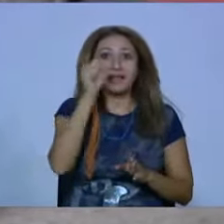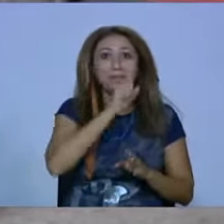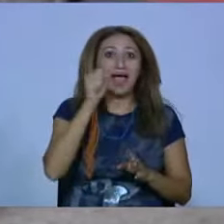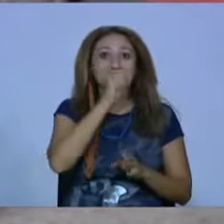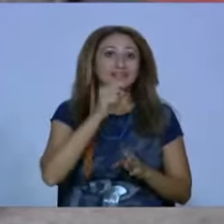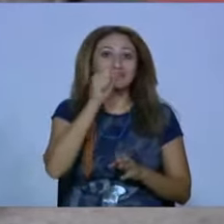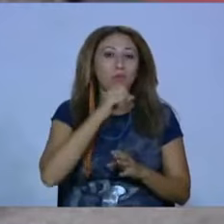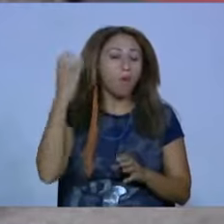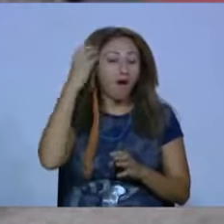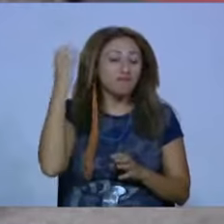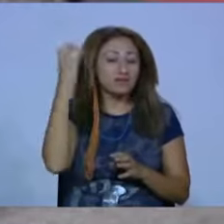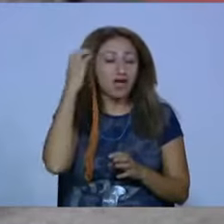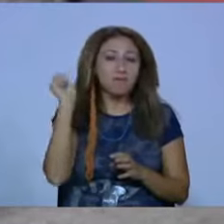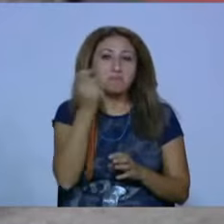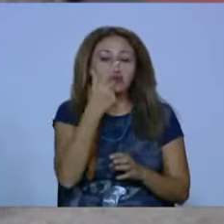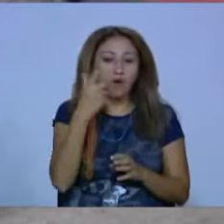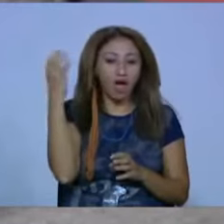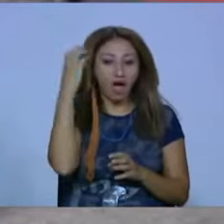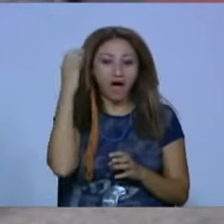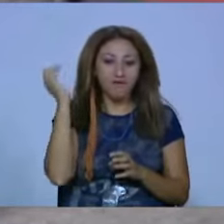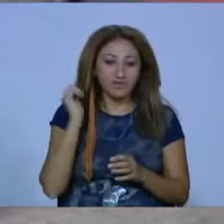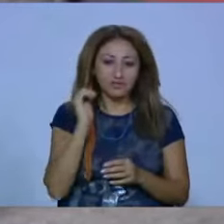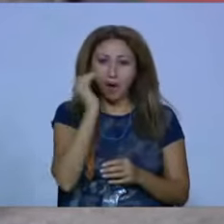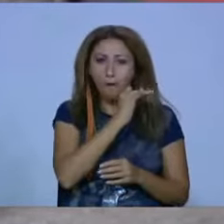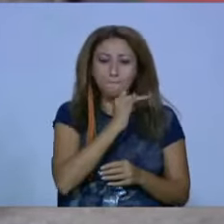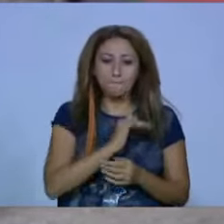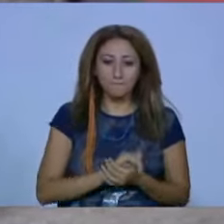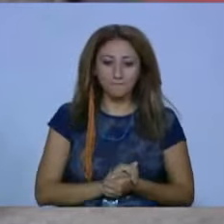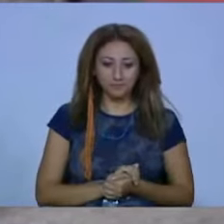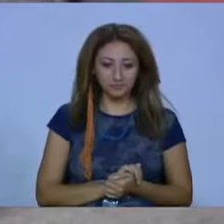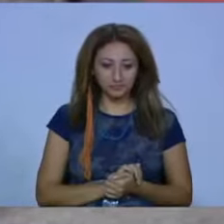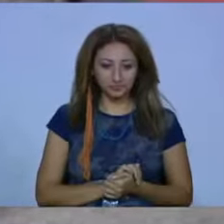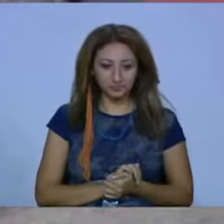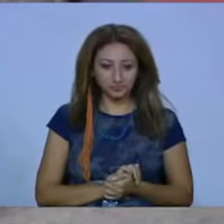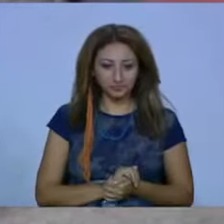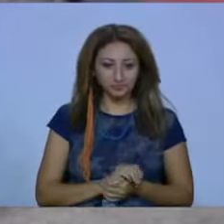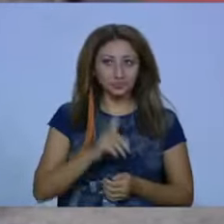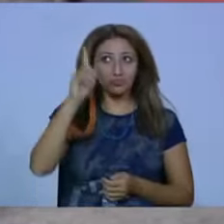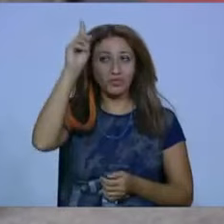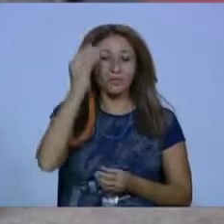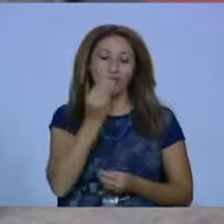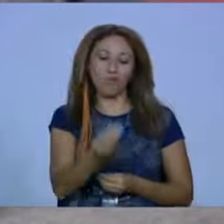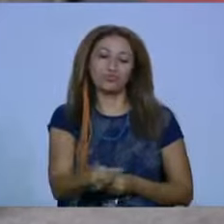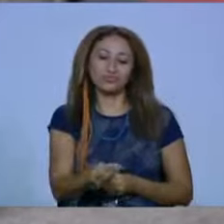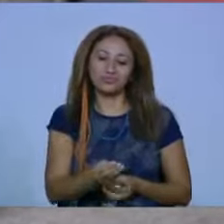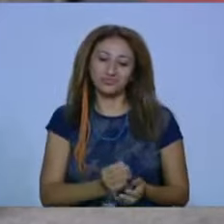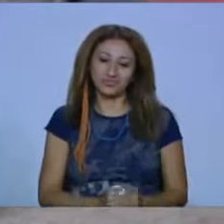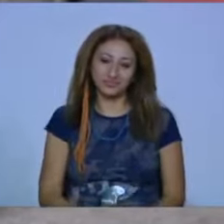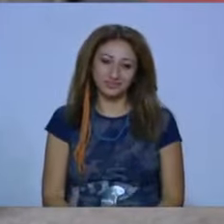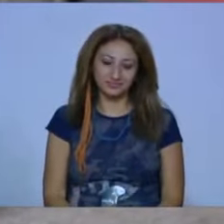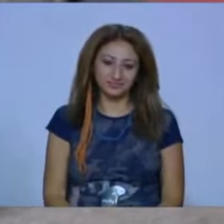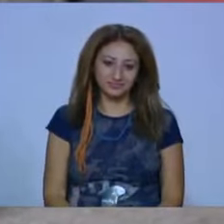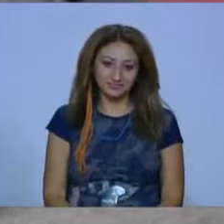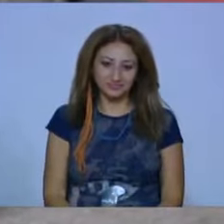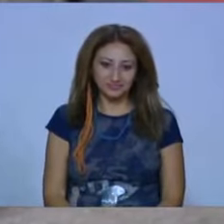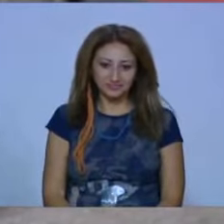وبتتعامل وبتحفظ يعني اللي يعني الحاجه اللي تسمعها تحفظها. اراد ربنا ان يعني حد اكتشف